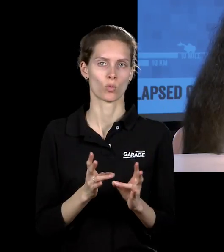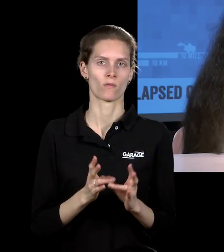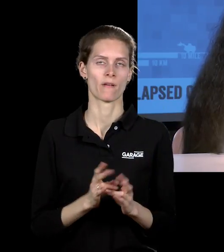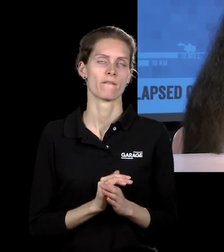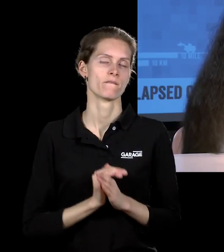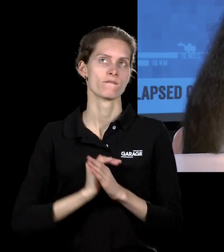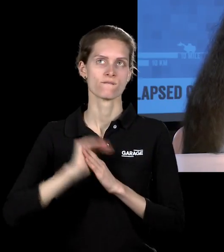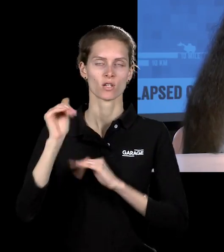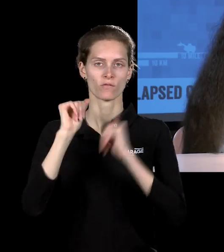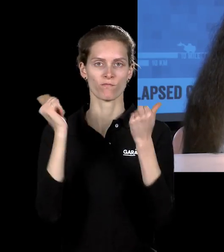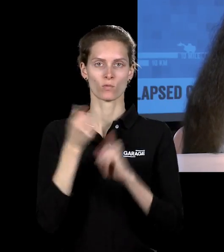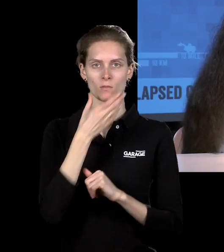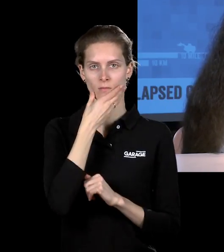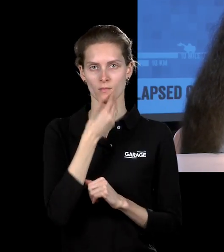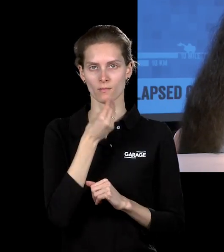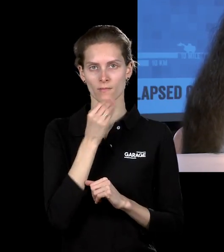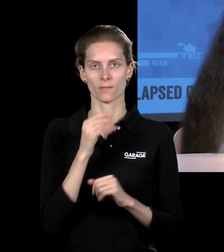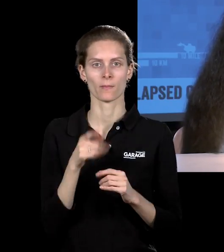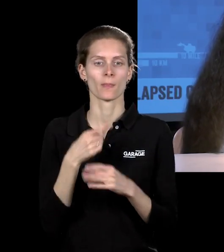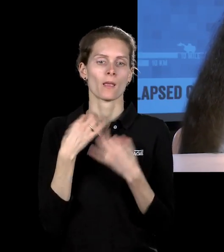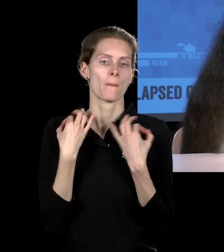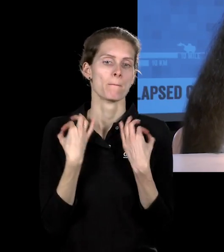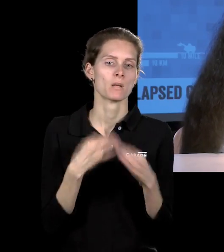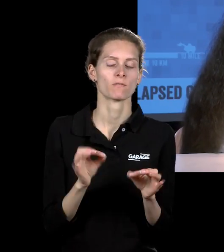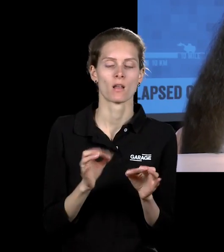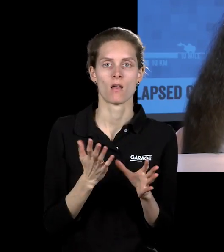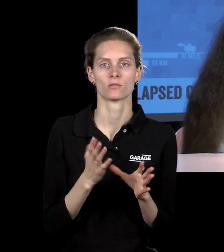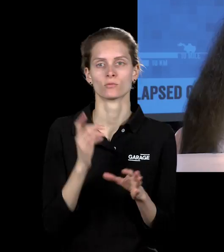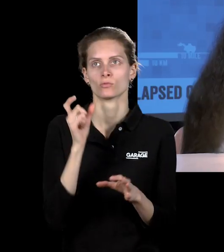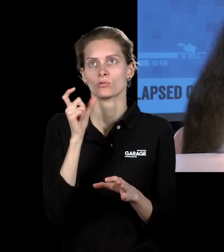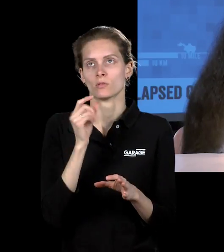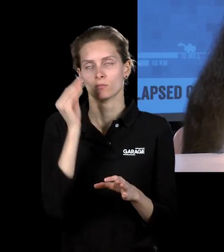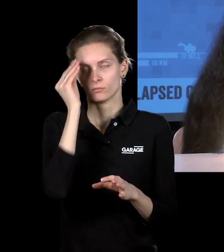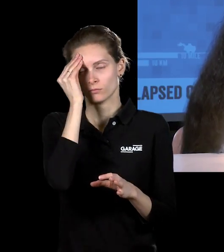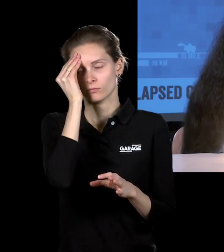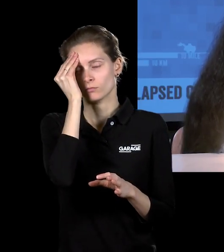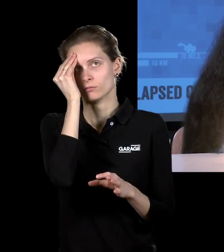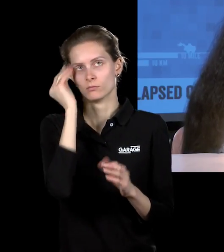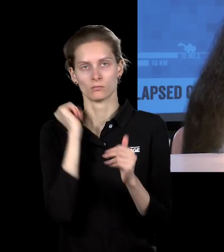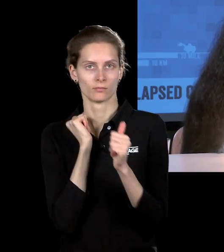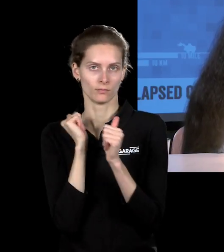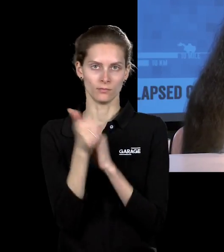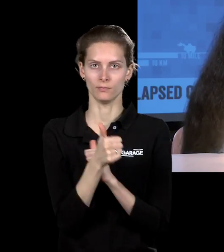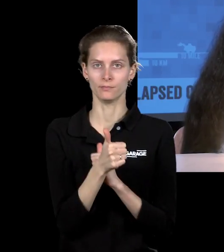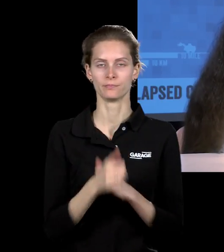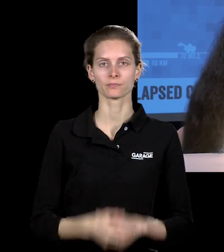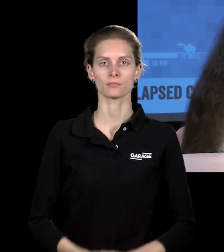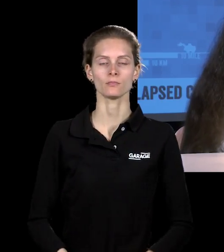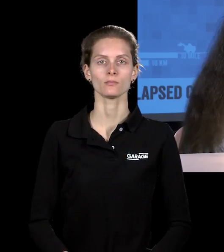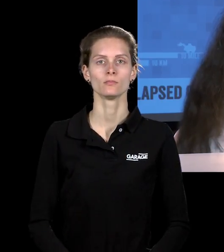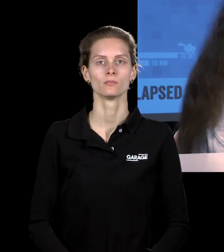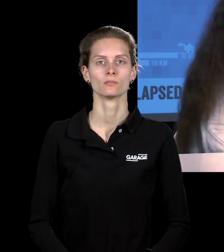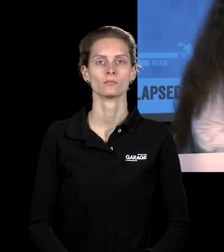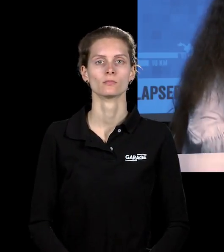высшая форма красоты, это то, что позволяет, превосходит человеческий масштаб, антропоцентрический масштаб, и дает нам почувствовать красоту